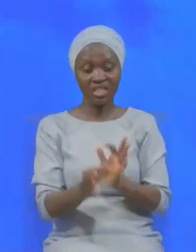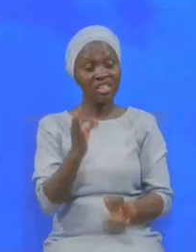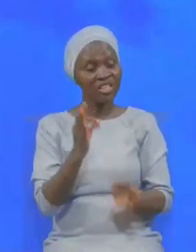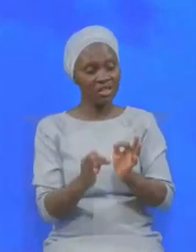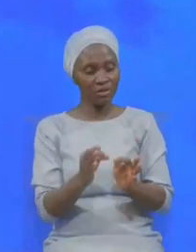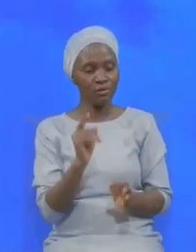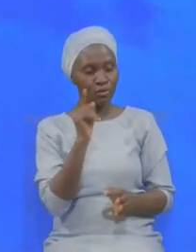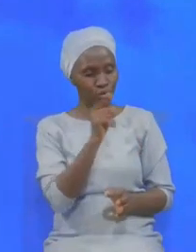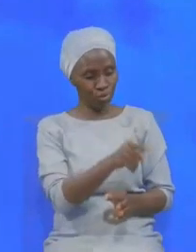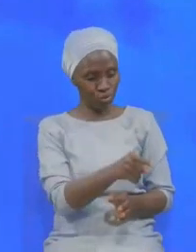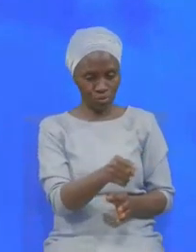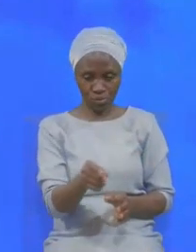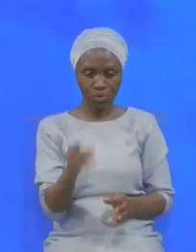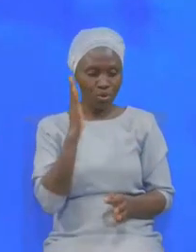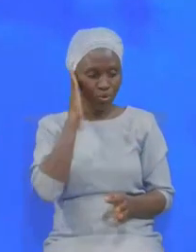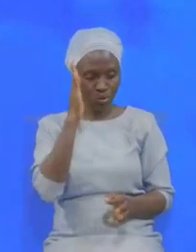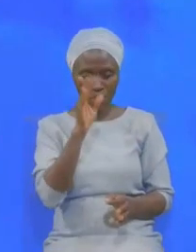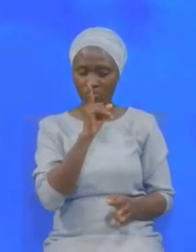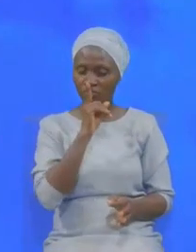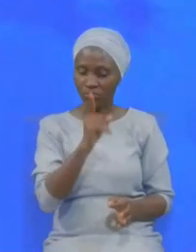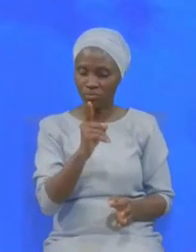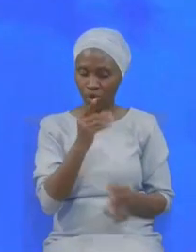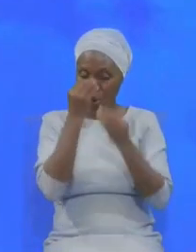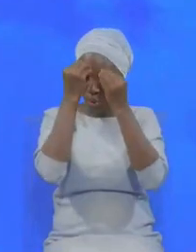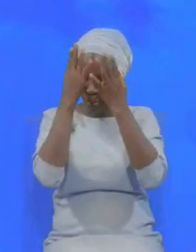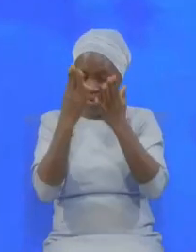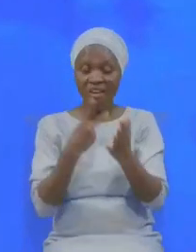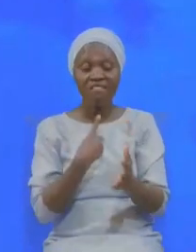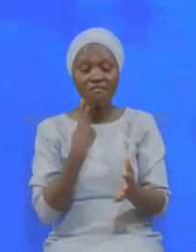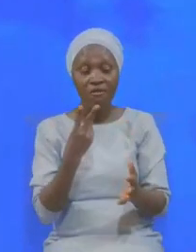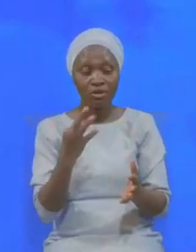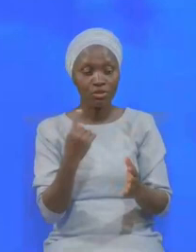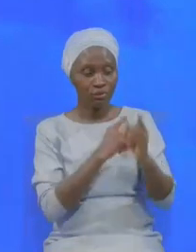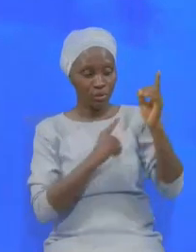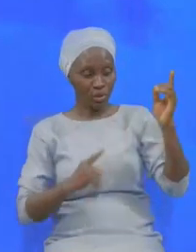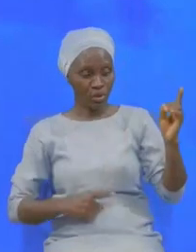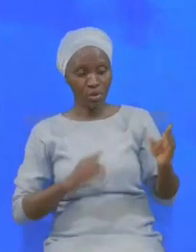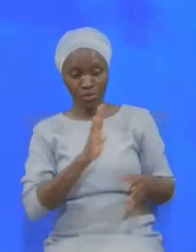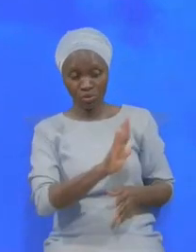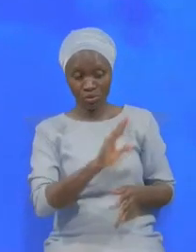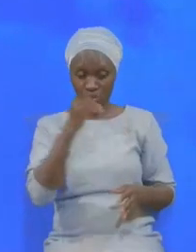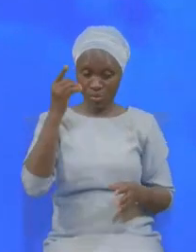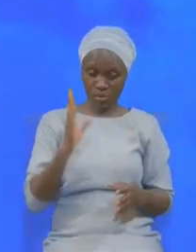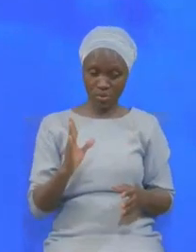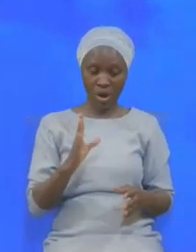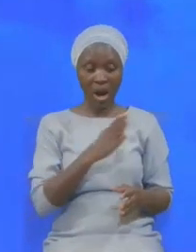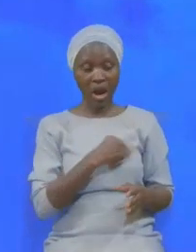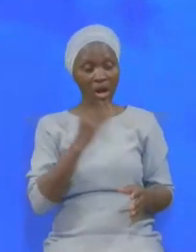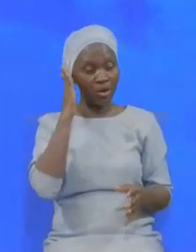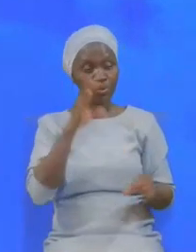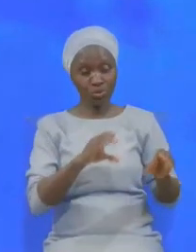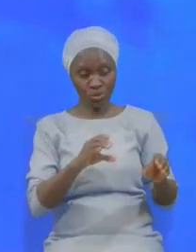tu écoutes attentivement la voix de l'Éternel, ton Dieu, si tu fais ce qui est droit à ses